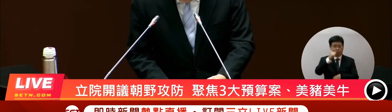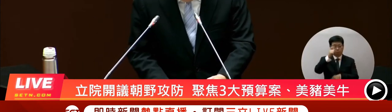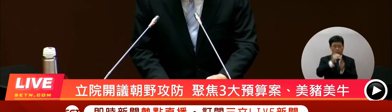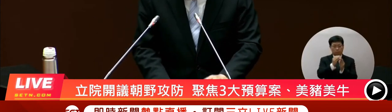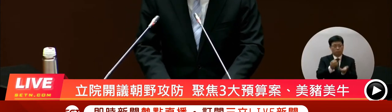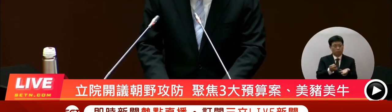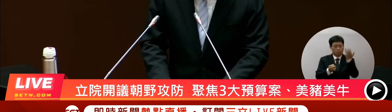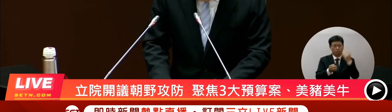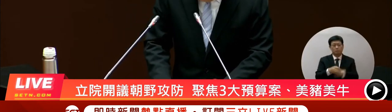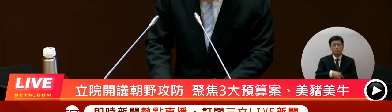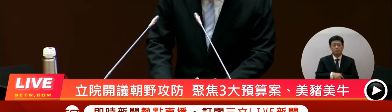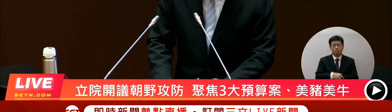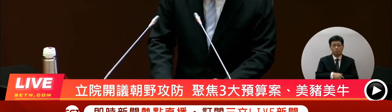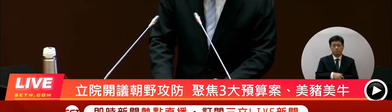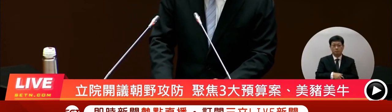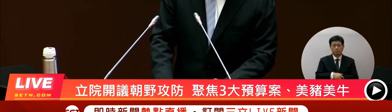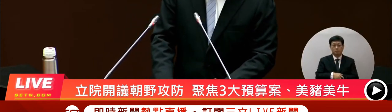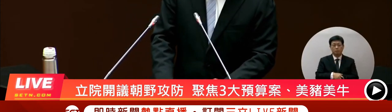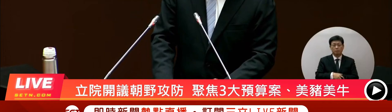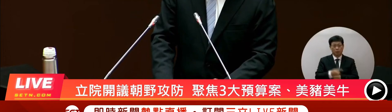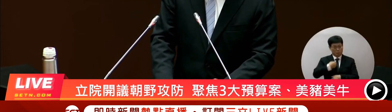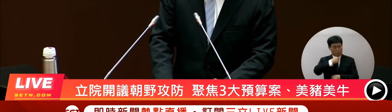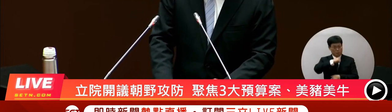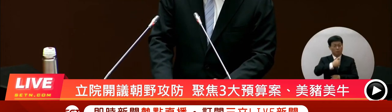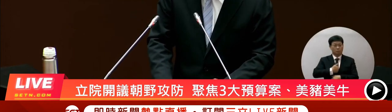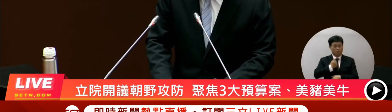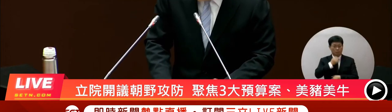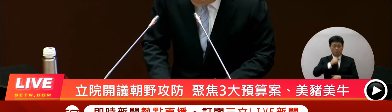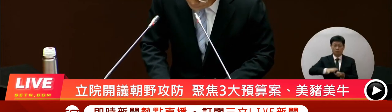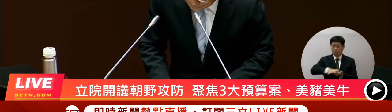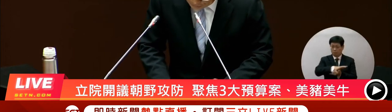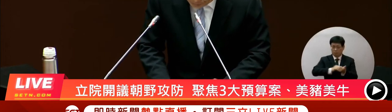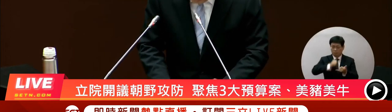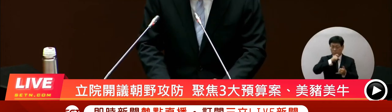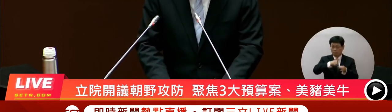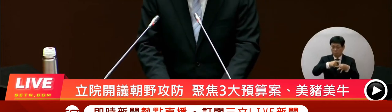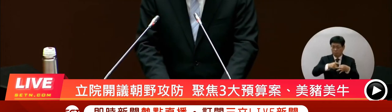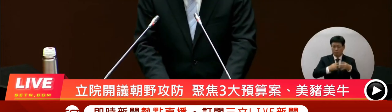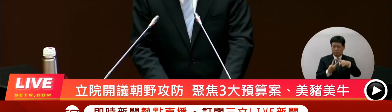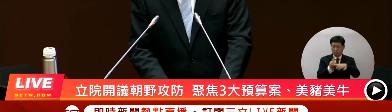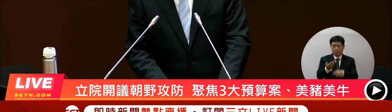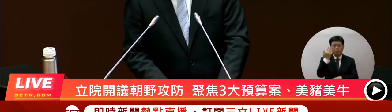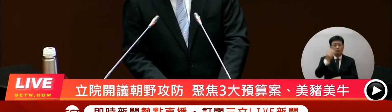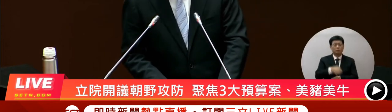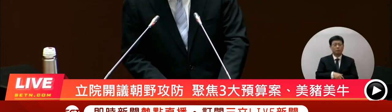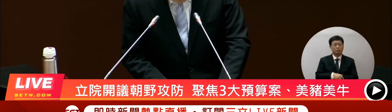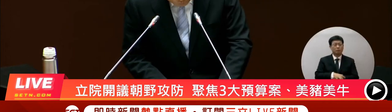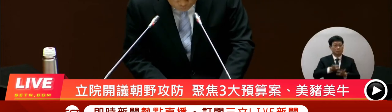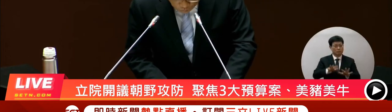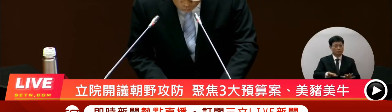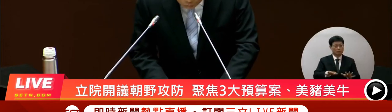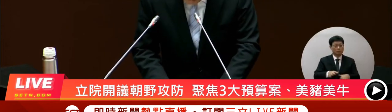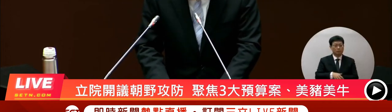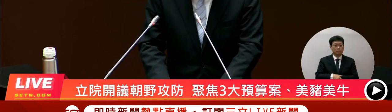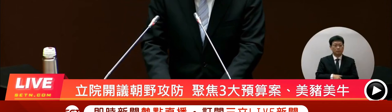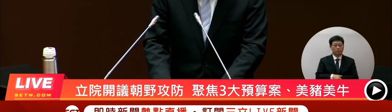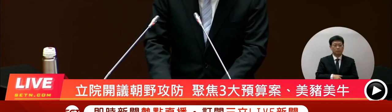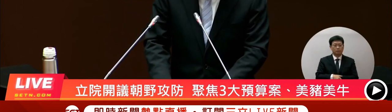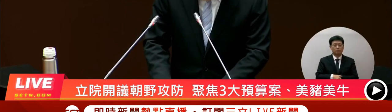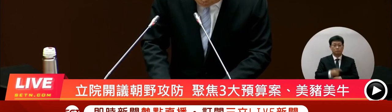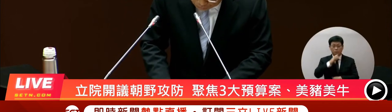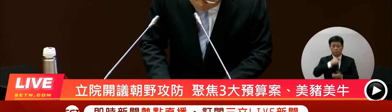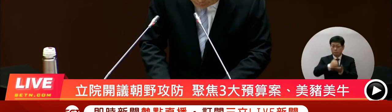10兆元，超过我们台湾总生产值的一半，而目前我们进